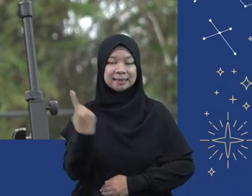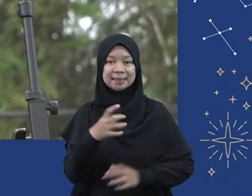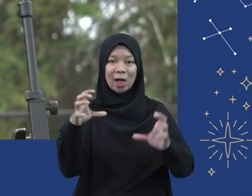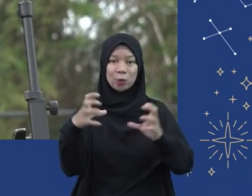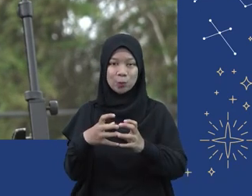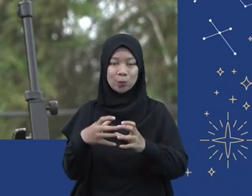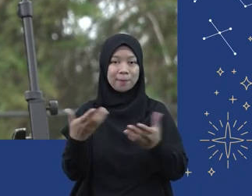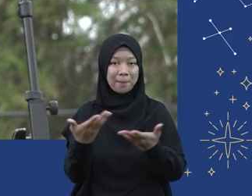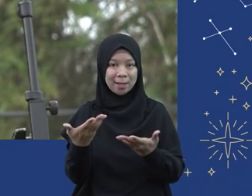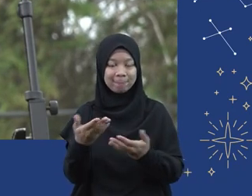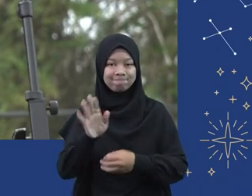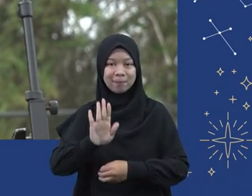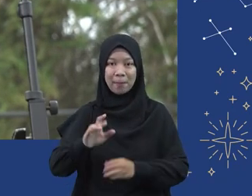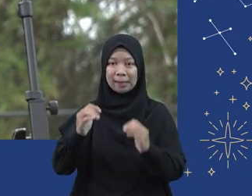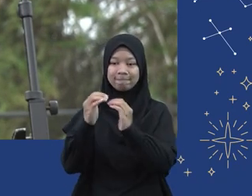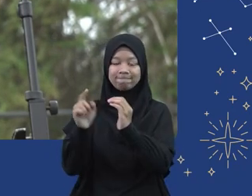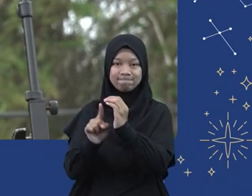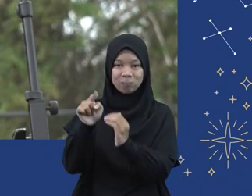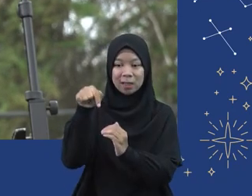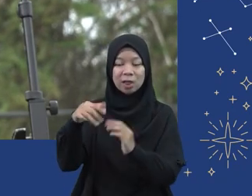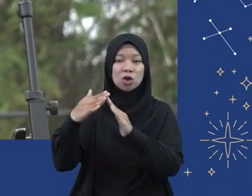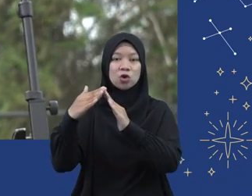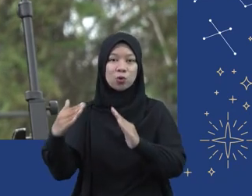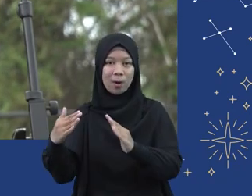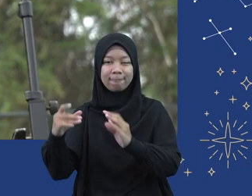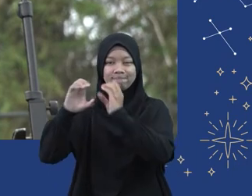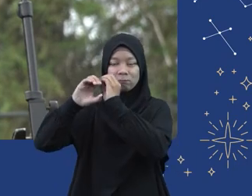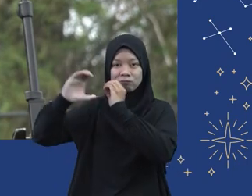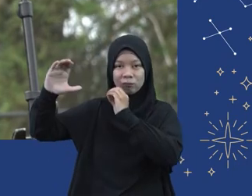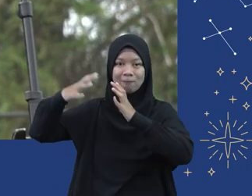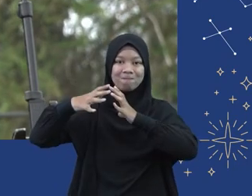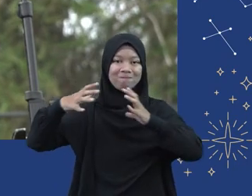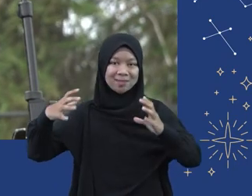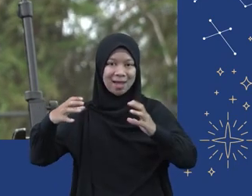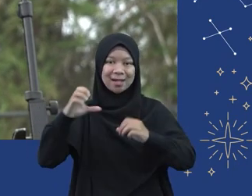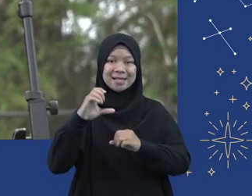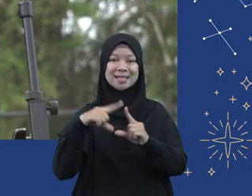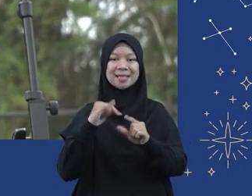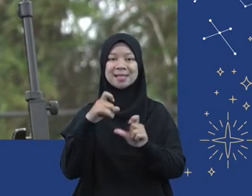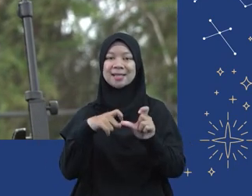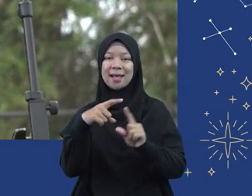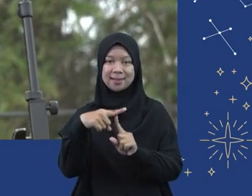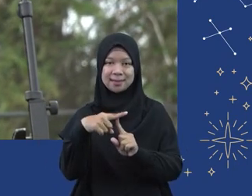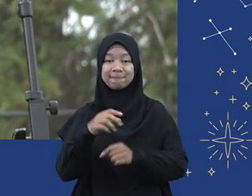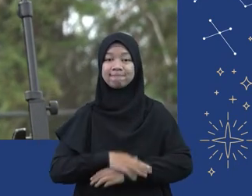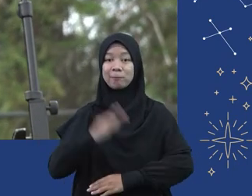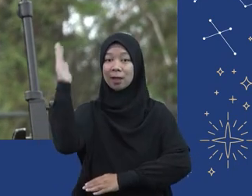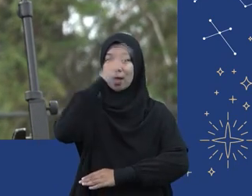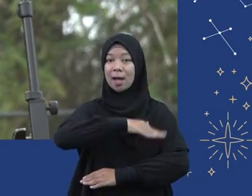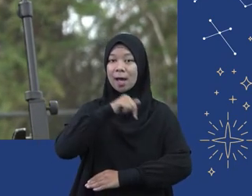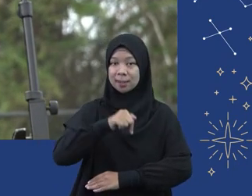di depan gedung kubah yang menjadi rumah bagi teleskop besar refraktor ganda caes pada hari ini